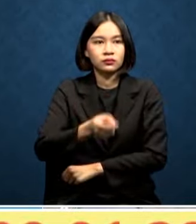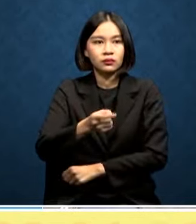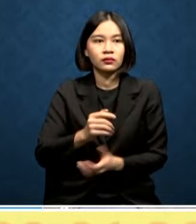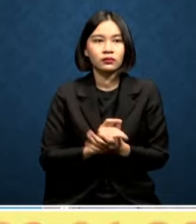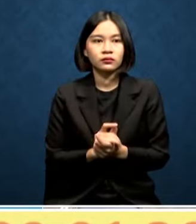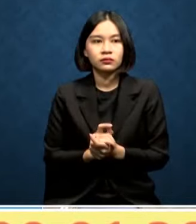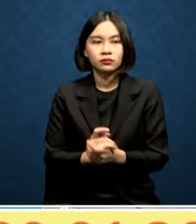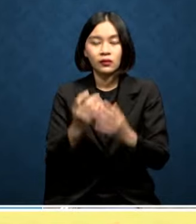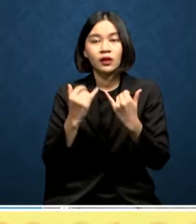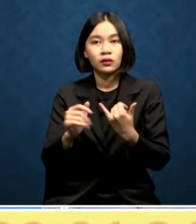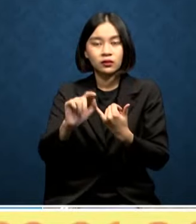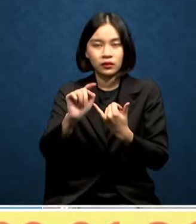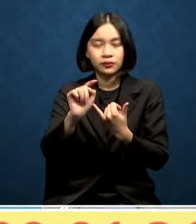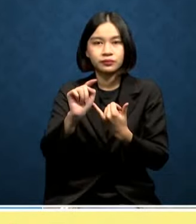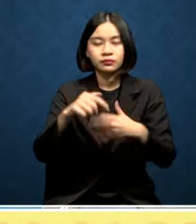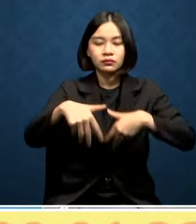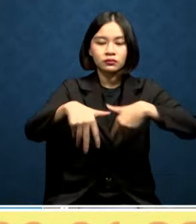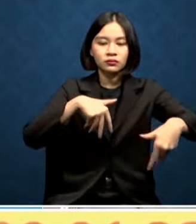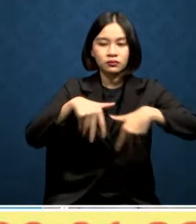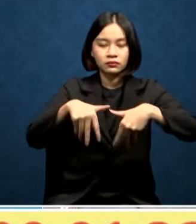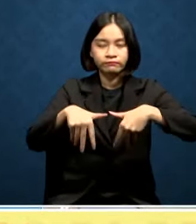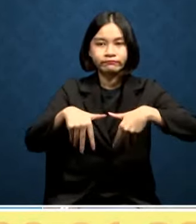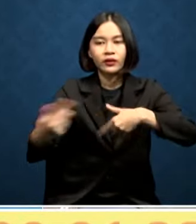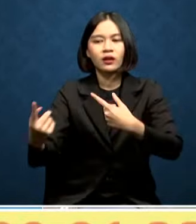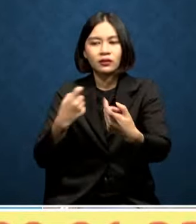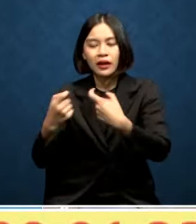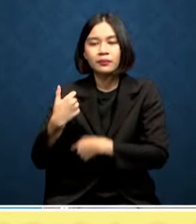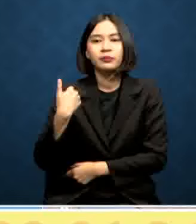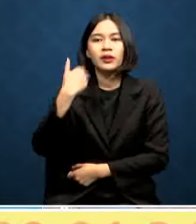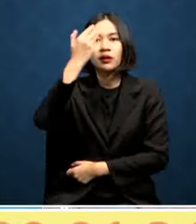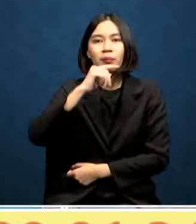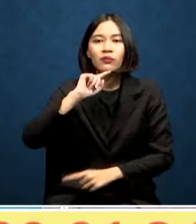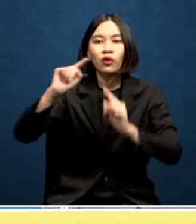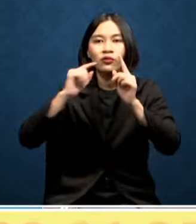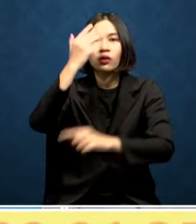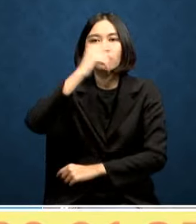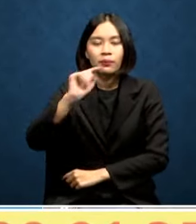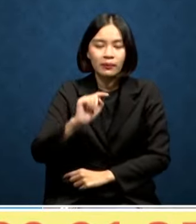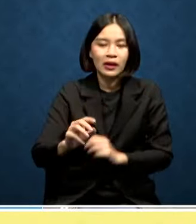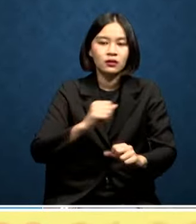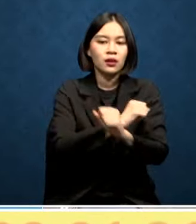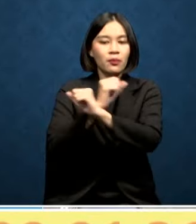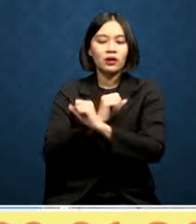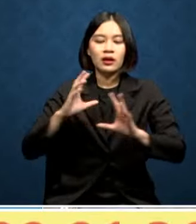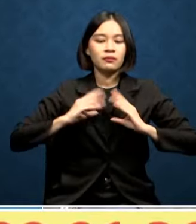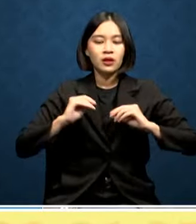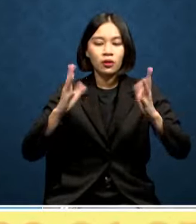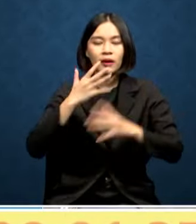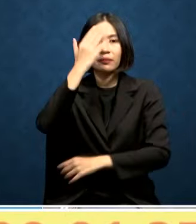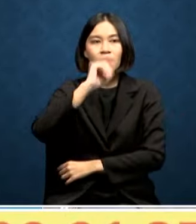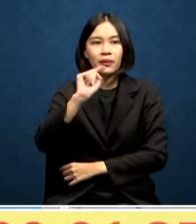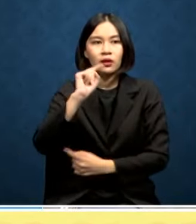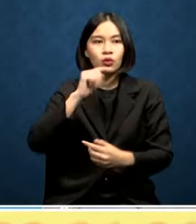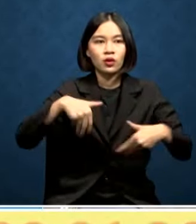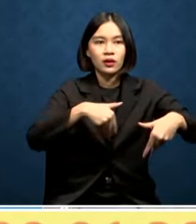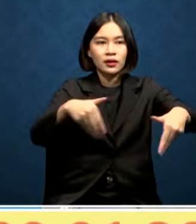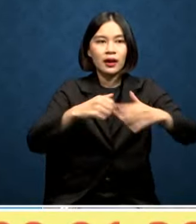ซึ่งอันเนี้ยชาวบ้านก็ร้องเรียนถามว่าทำไมต้องร้องเรียนทำไมต้องมีการคัดค้านลุ่มน้ำ